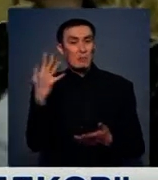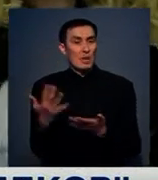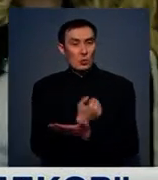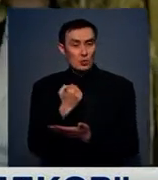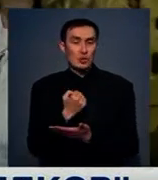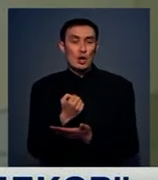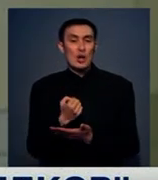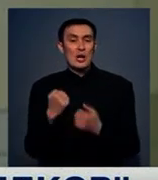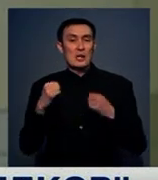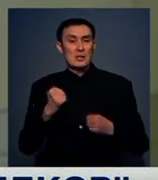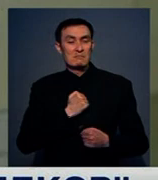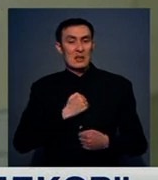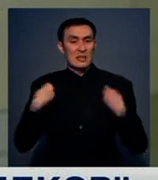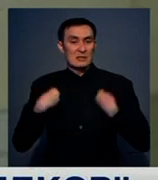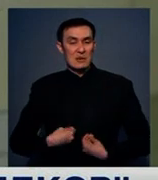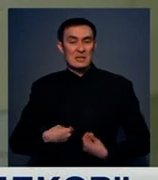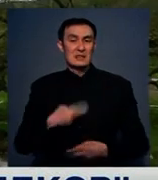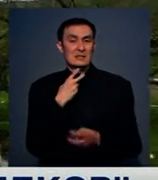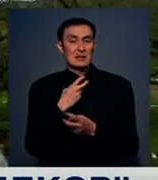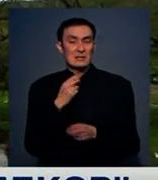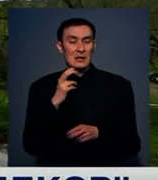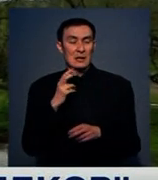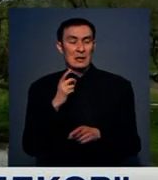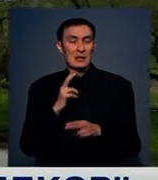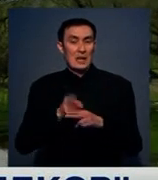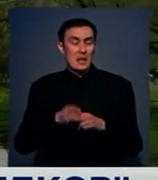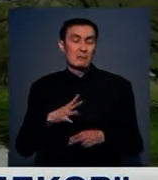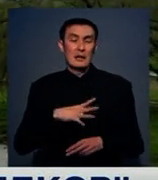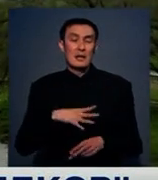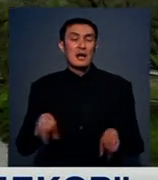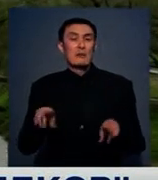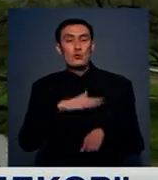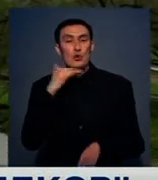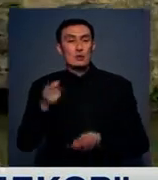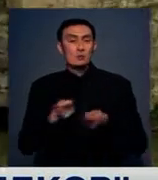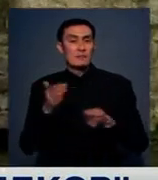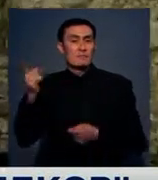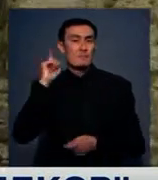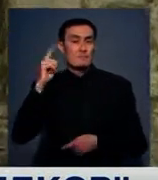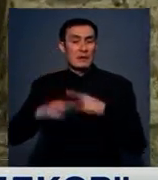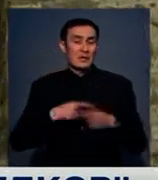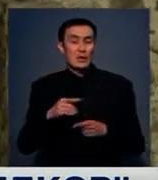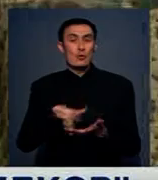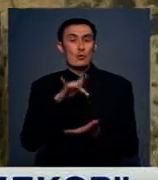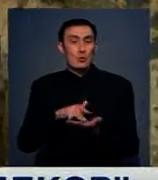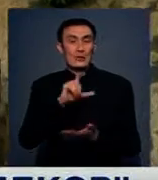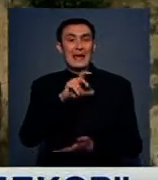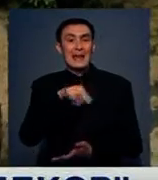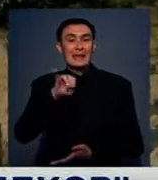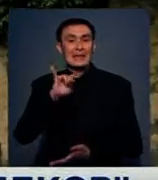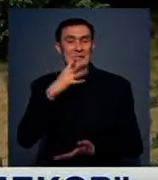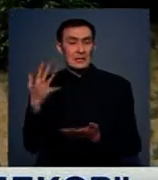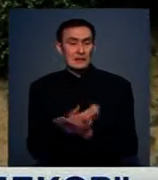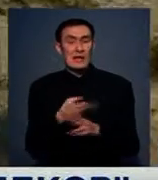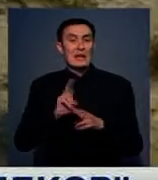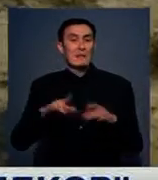обнаружены доспехи из стали и перчатки. Мастерство наших предков, которые управляли страной Эль-Денис, можно также увидеть на примере